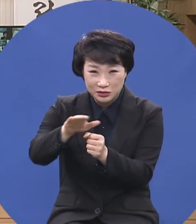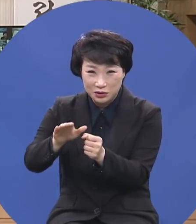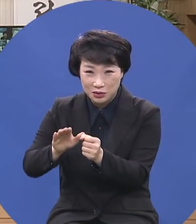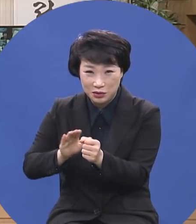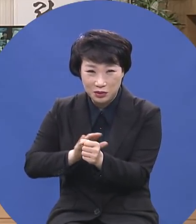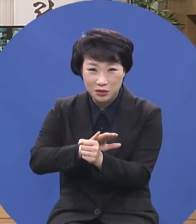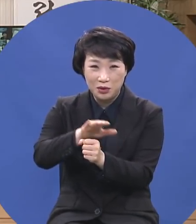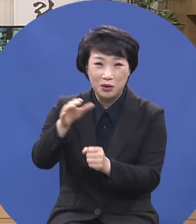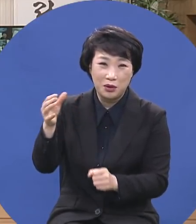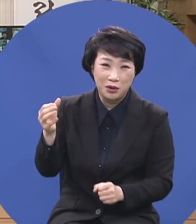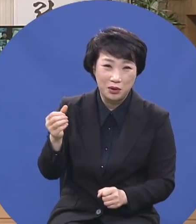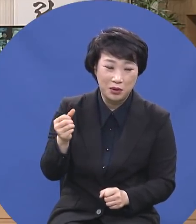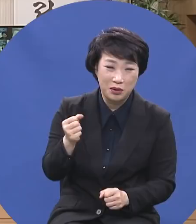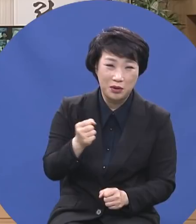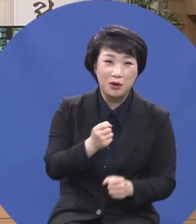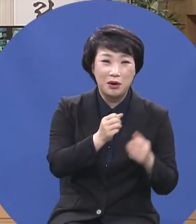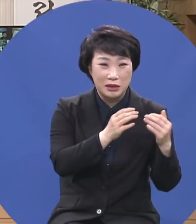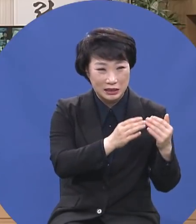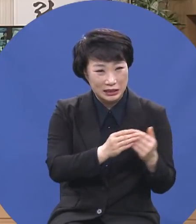사랑으로